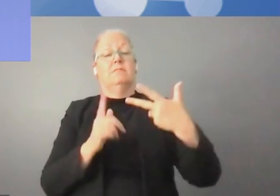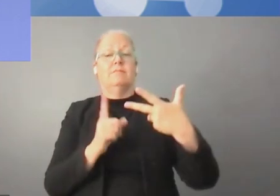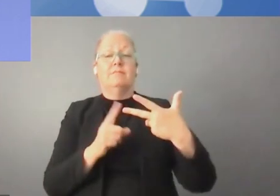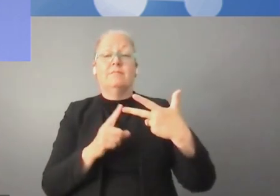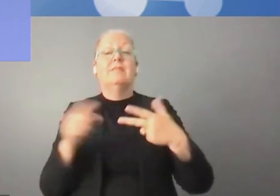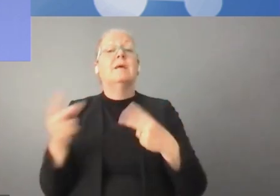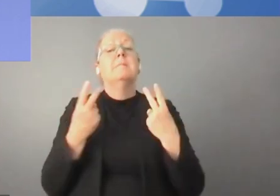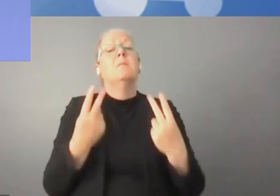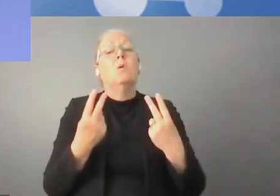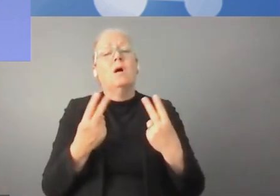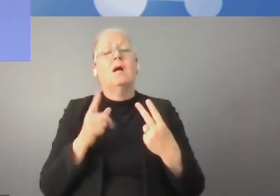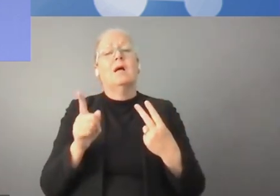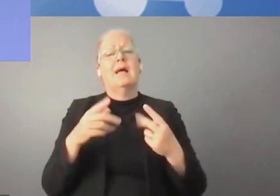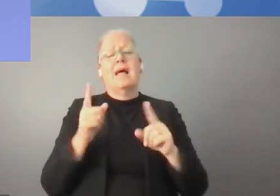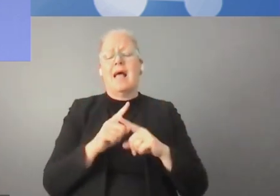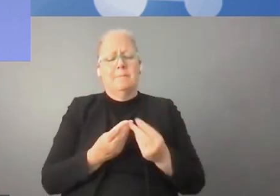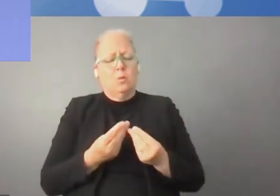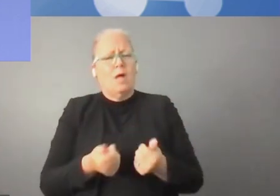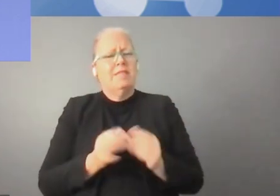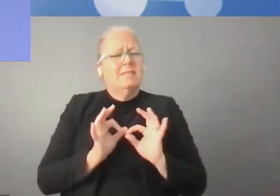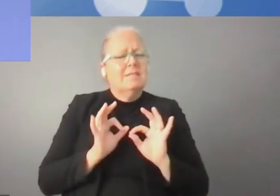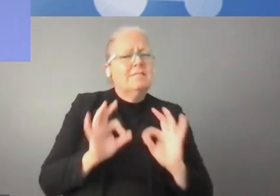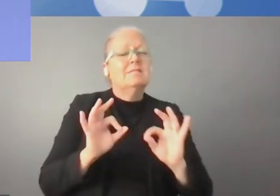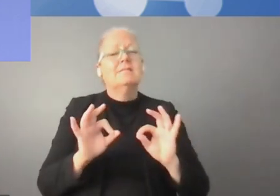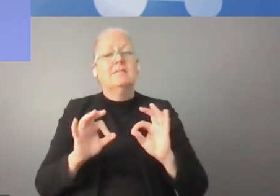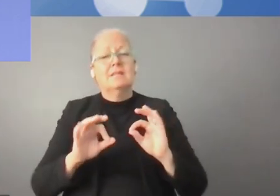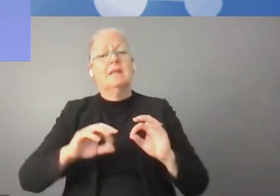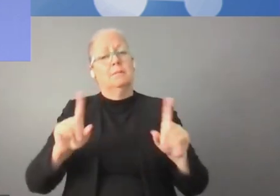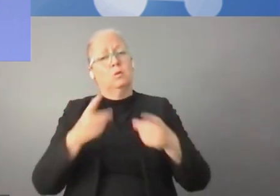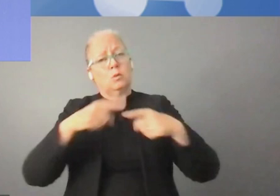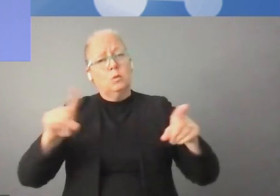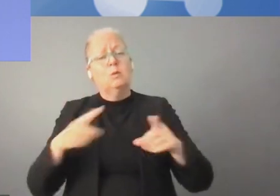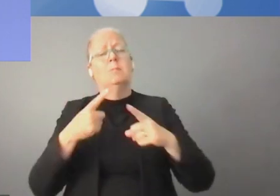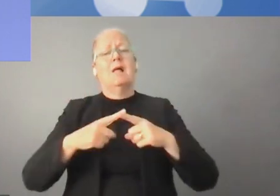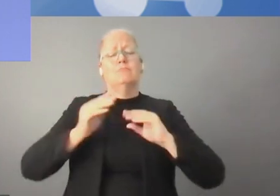ponadto opowie nam o tym,